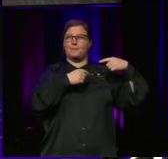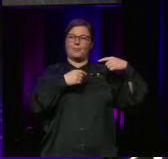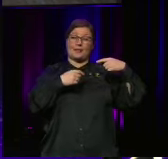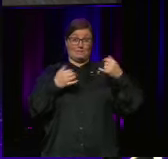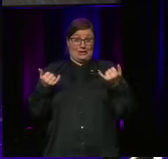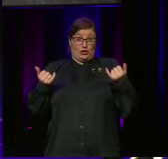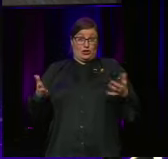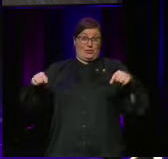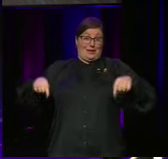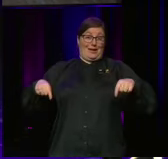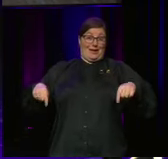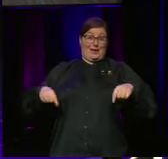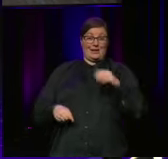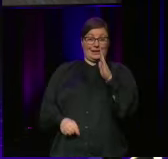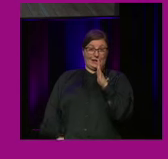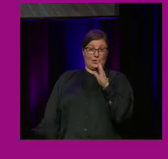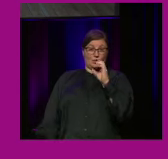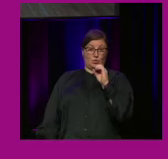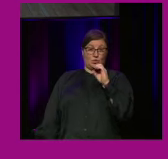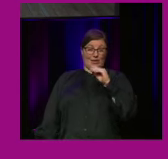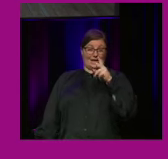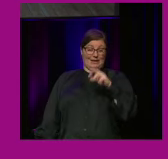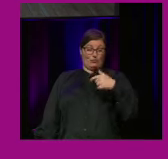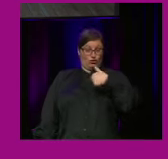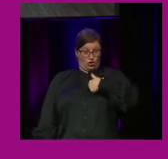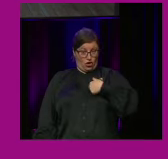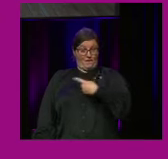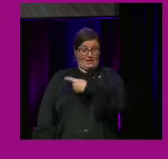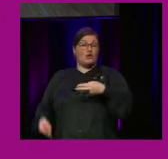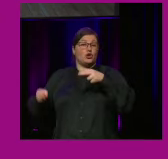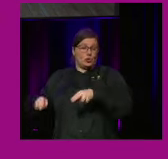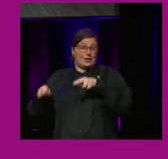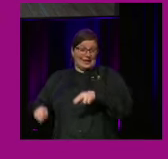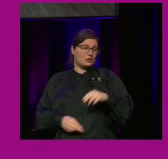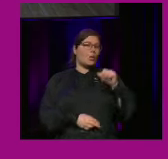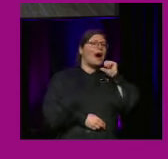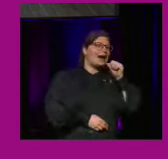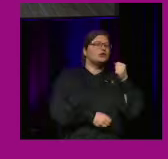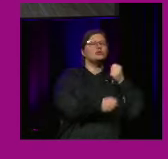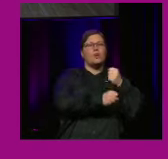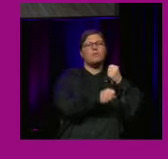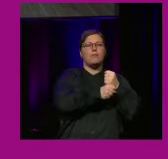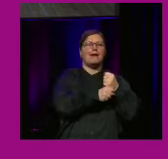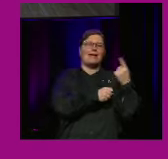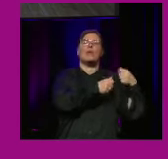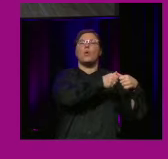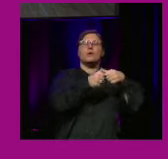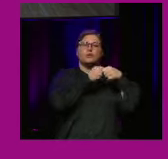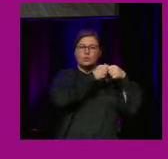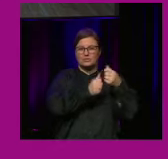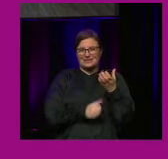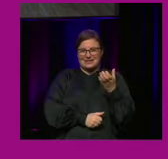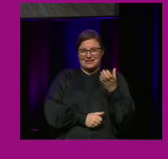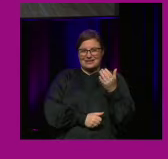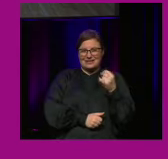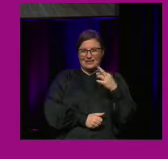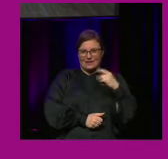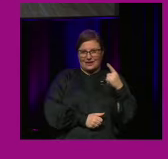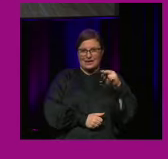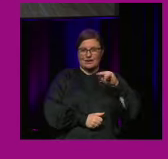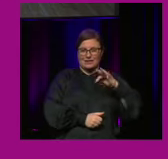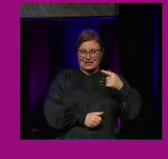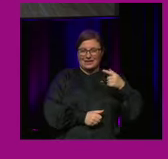idag, Joakim och jag är jurist och Anders du också jobbar i en organisation med Civil Rights Defenders.